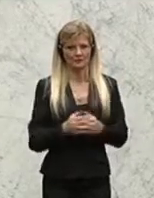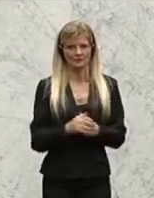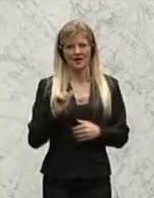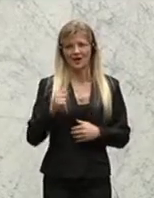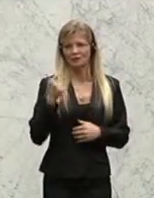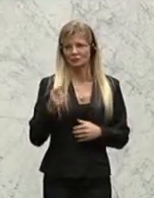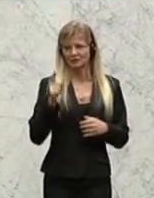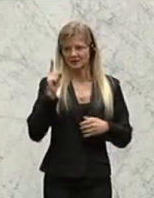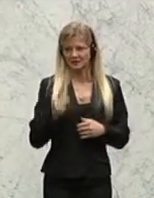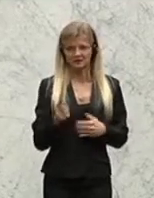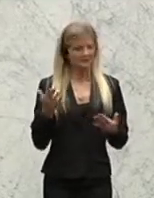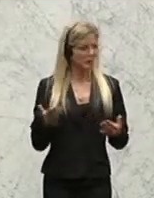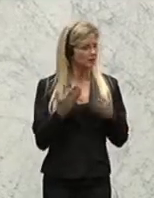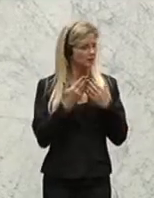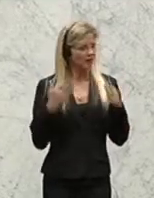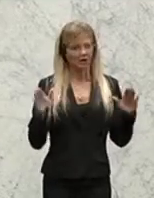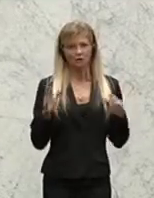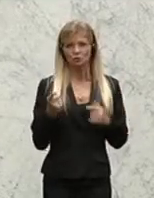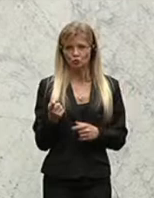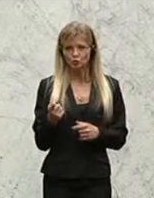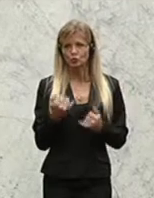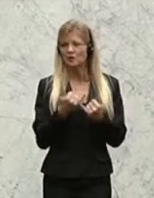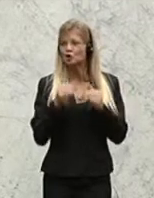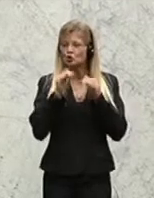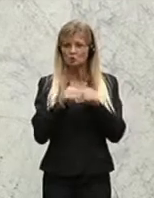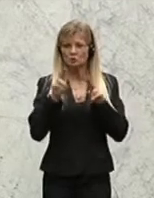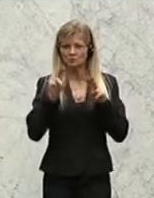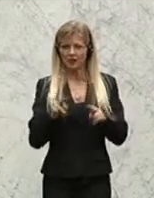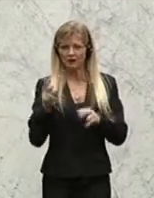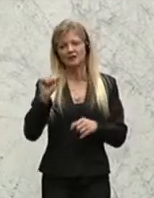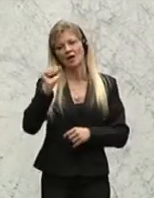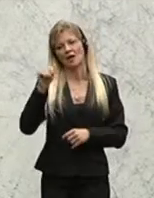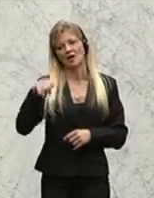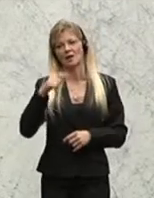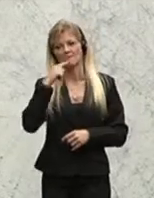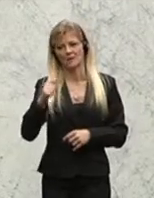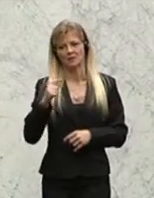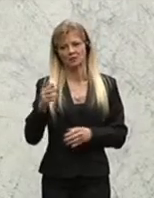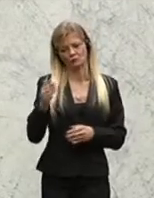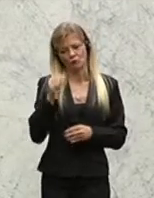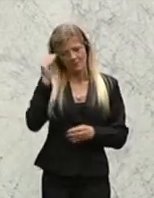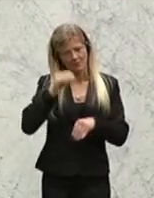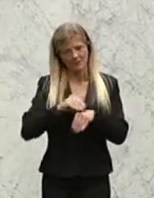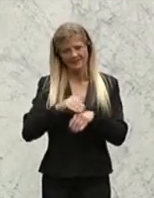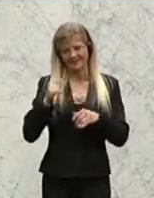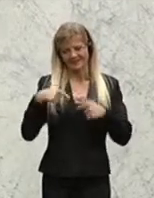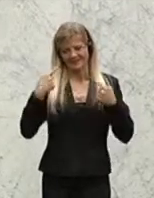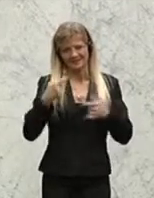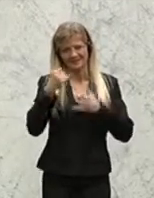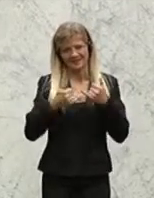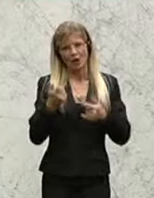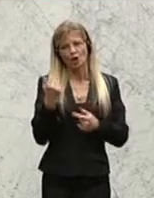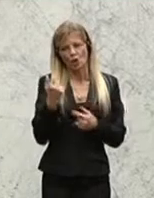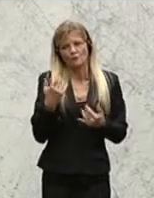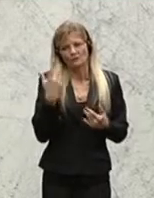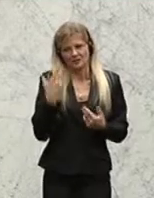subsidiär Schutzberechtigte beim AMS vorgemerkt. Im Laufe des nächsten Jahres werden es an die 30.000 sein. Diese